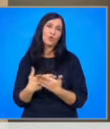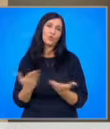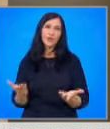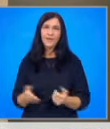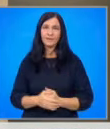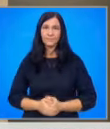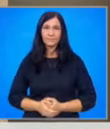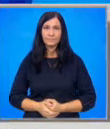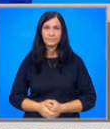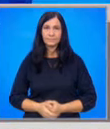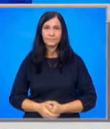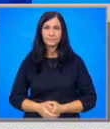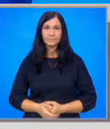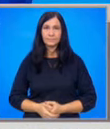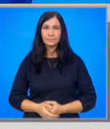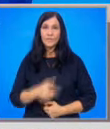отношенията им.